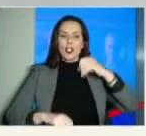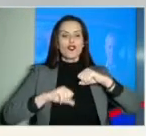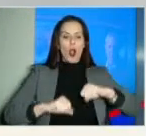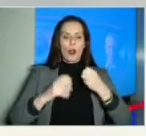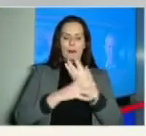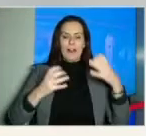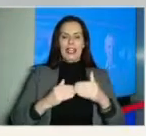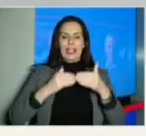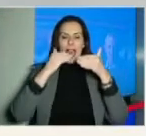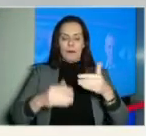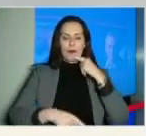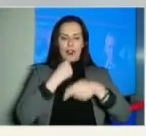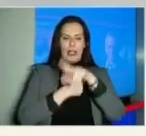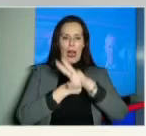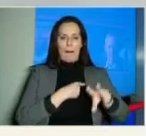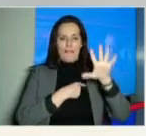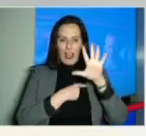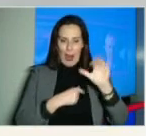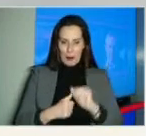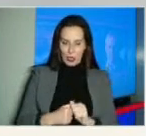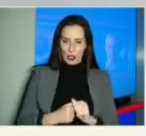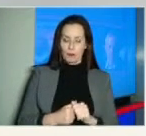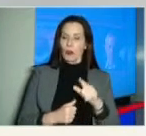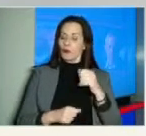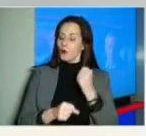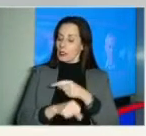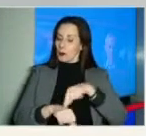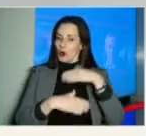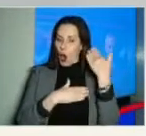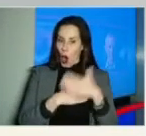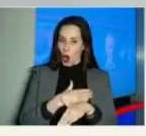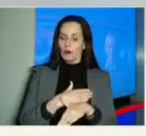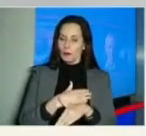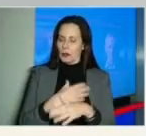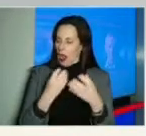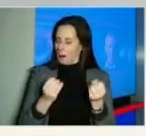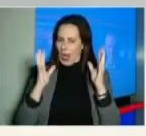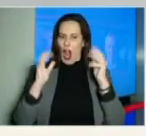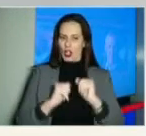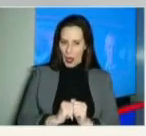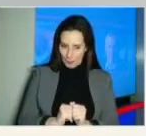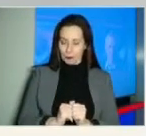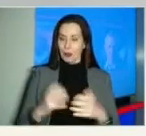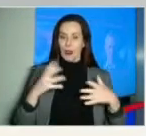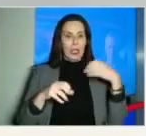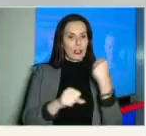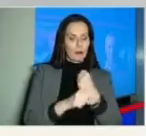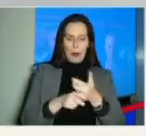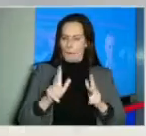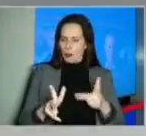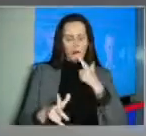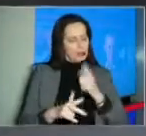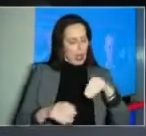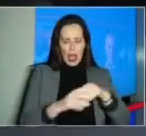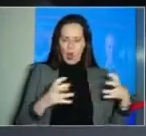את קדימה בשנת 2005, והוא חולל בשעות האחרונות סדרת רעשי משנה. בעבודה ובמרץ קוראים